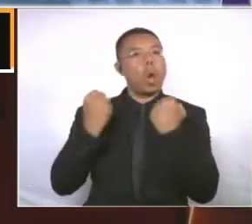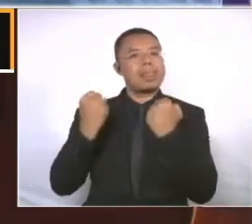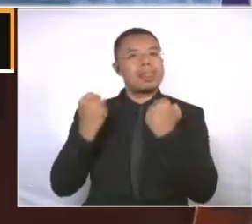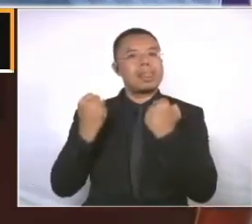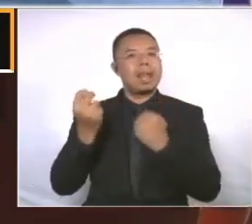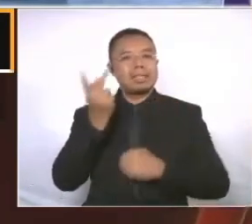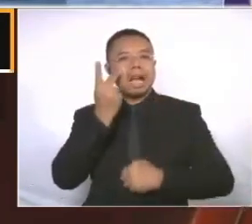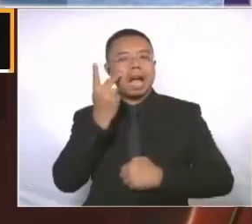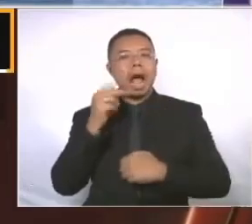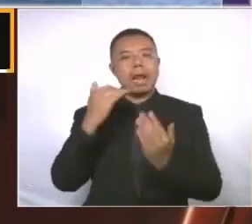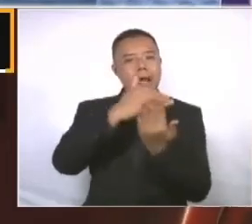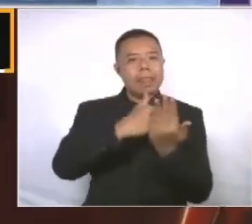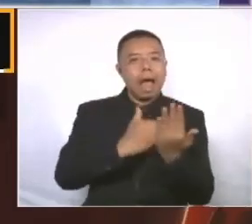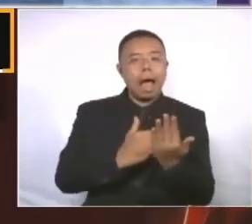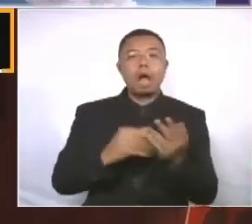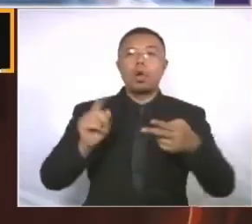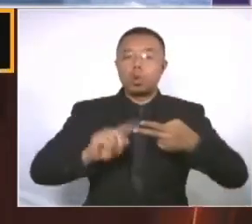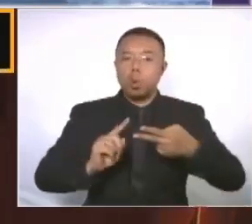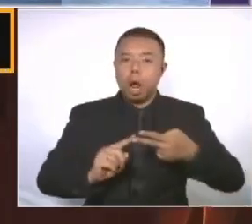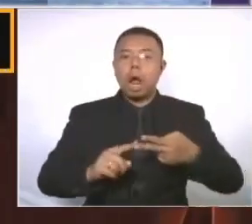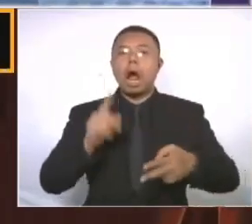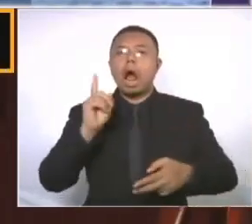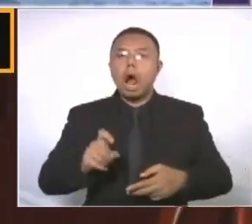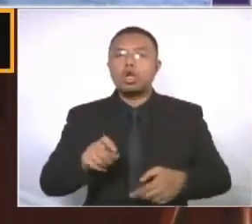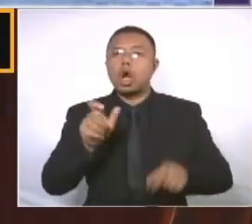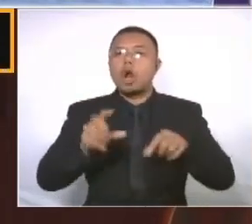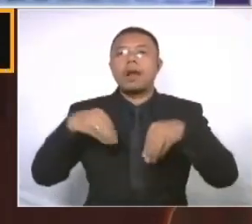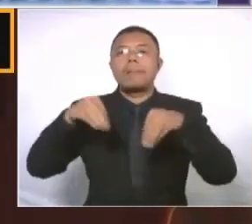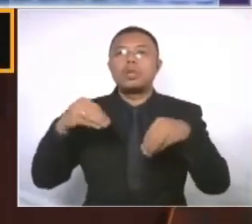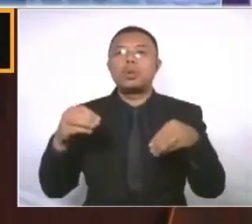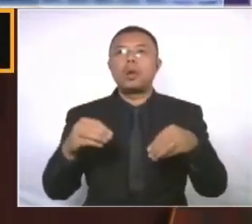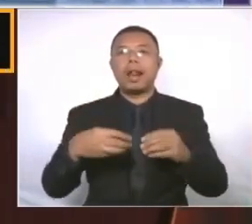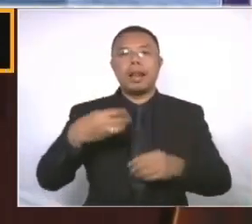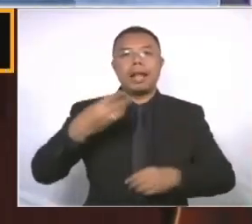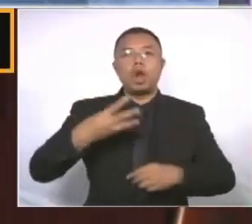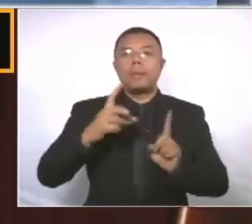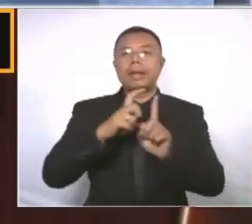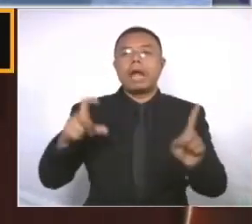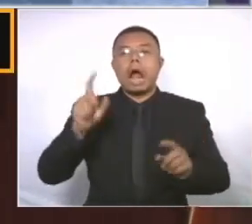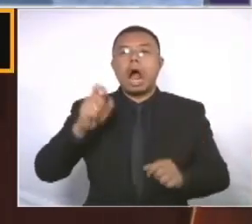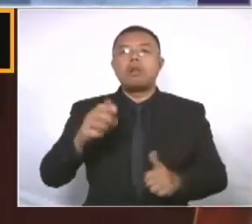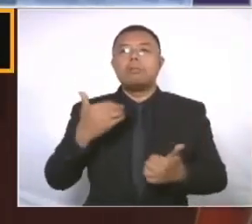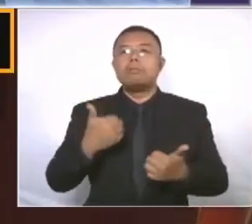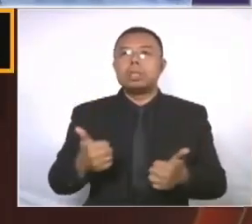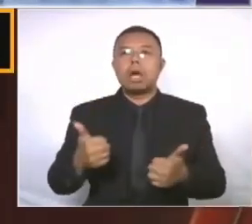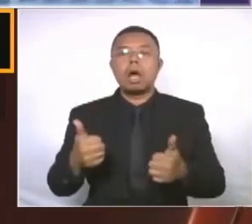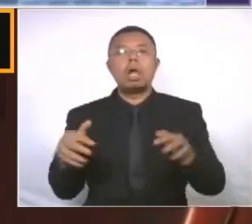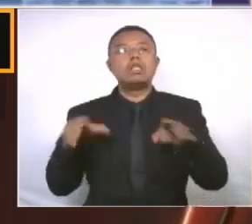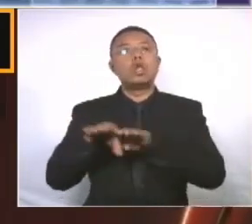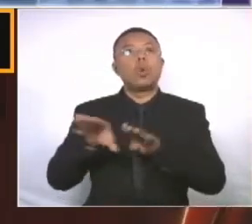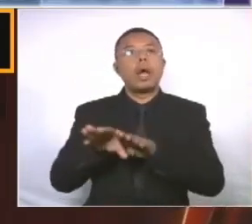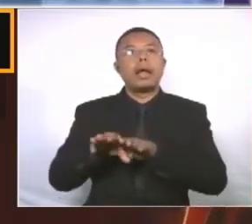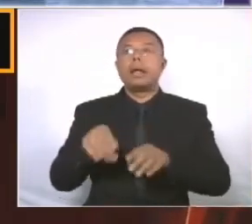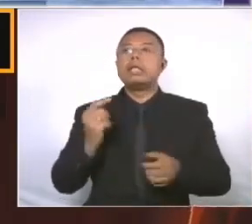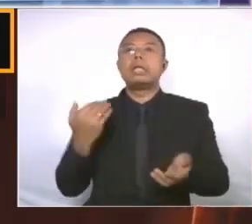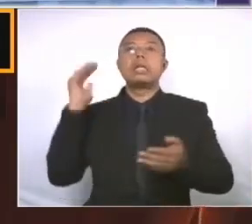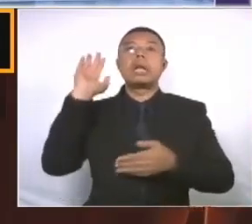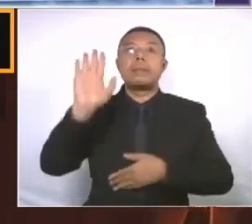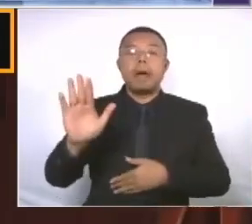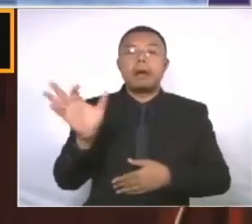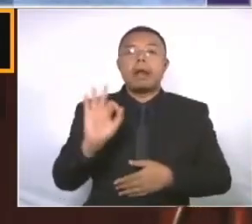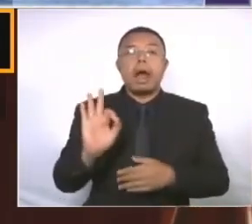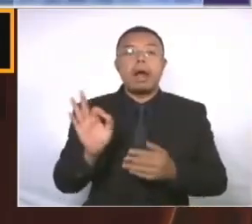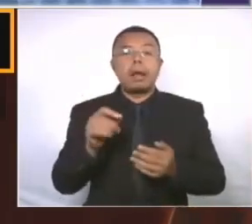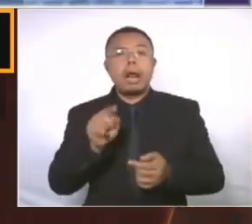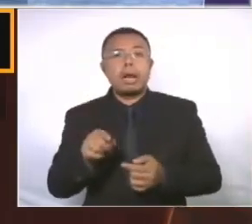adalah bagaimana para-para e-commerce ini bisa comply dengan regulasi kita jadi sudah tidak ada lagi nanti ke depan yang namanya Shadow